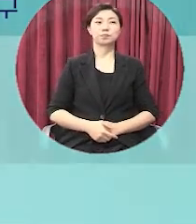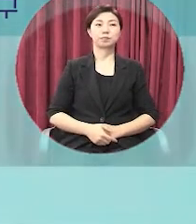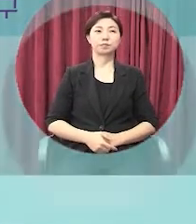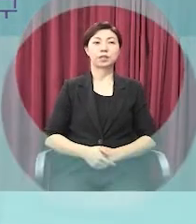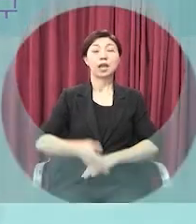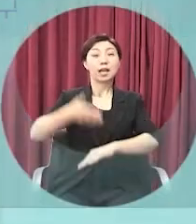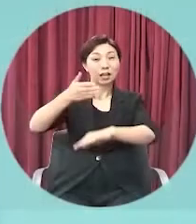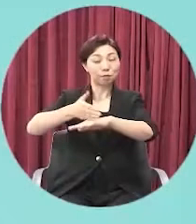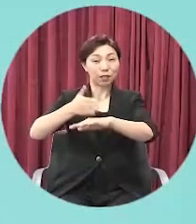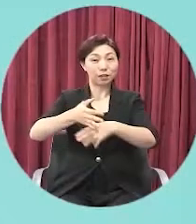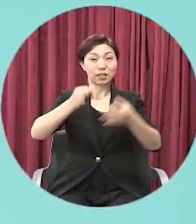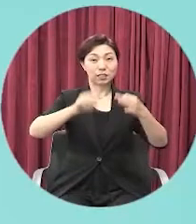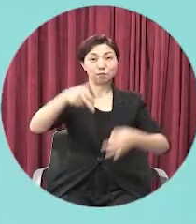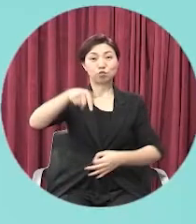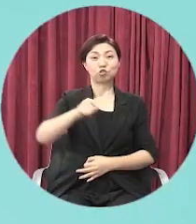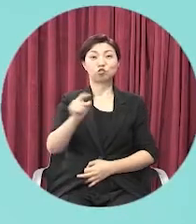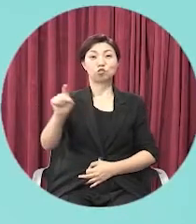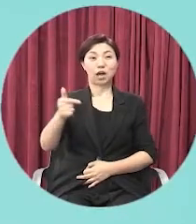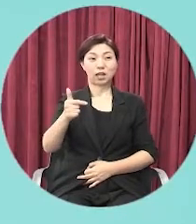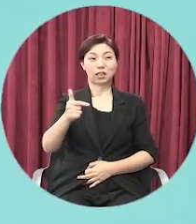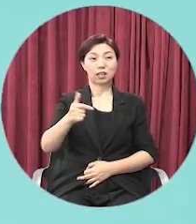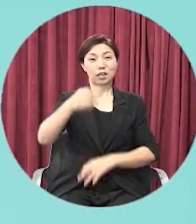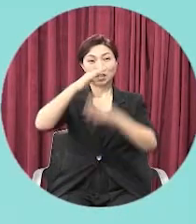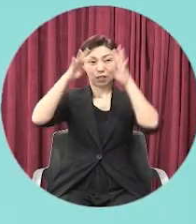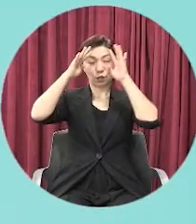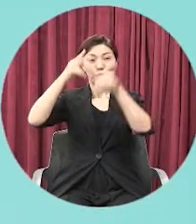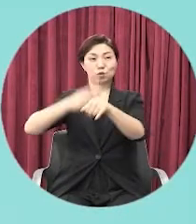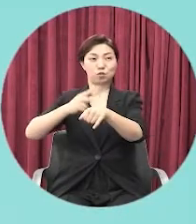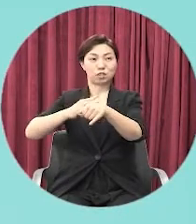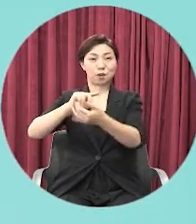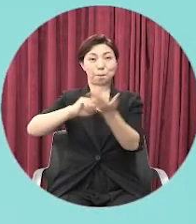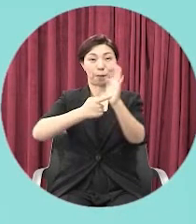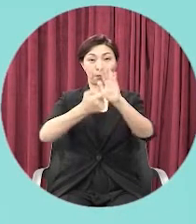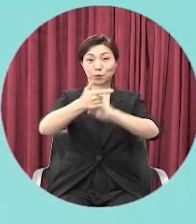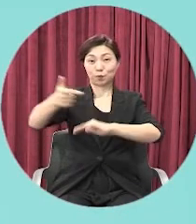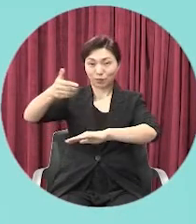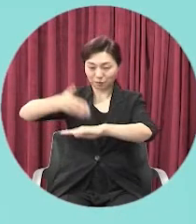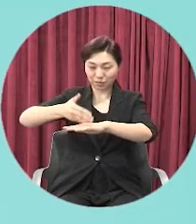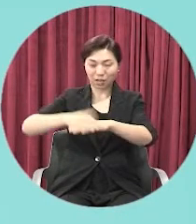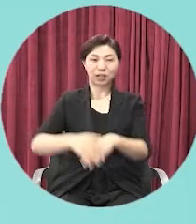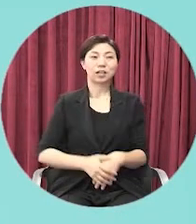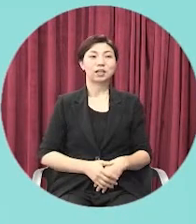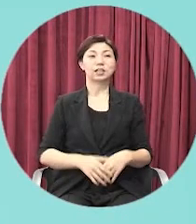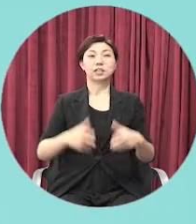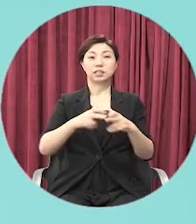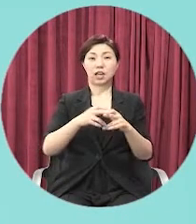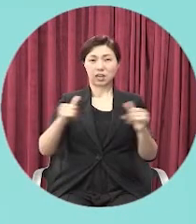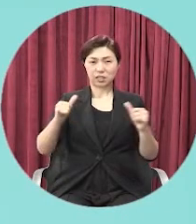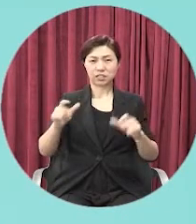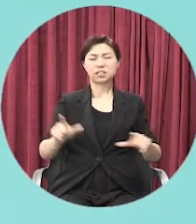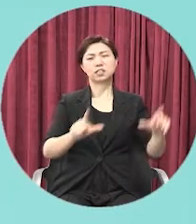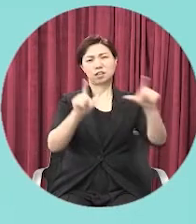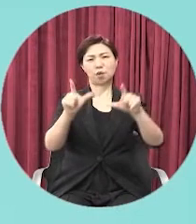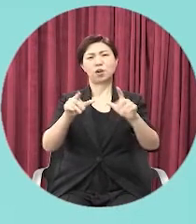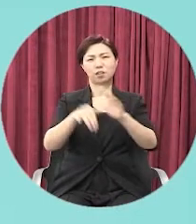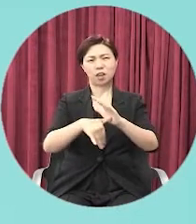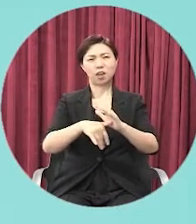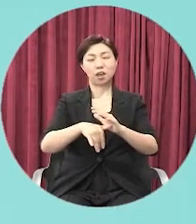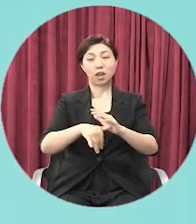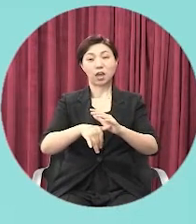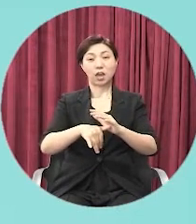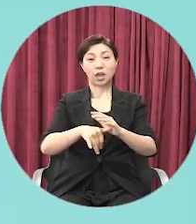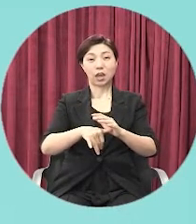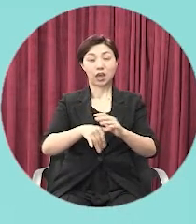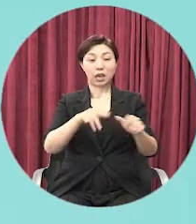예 감사합니다 김주형 에깅 발표 감사합니다 엄청난 장애인을 위해서 또 장면에서 생활하면서 나오는 여러가지 데이터들을